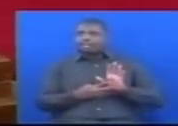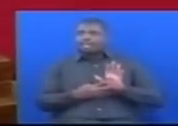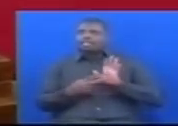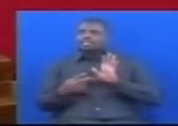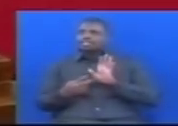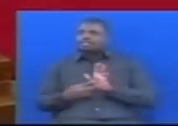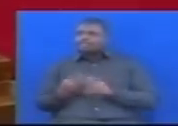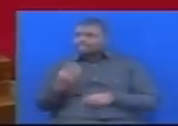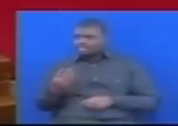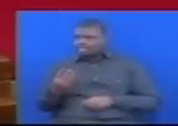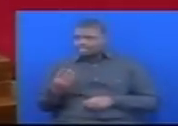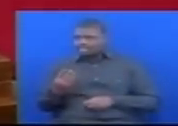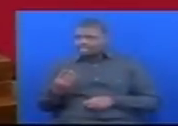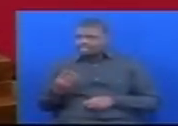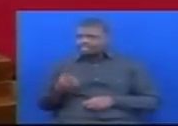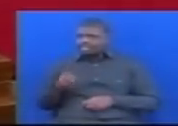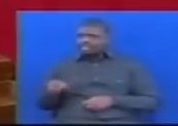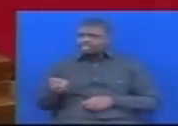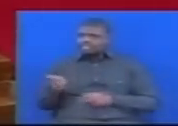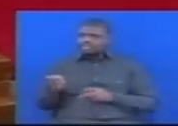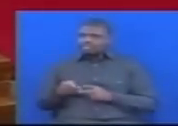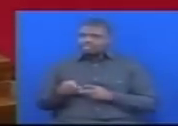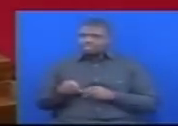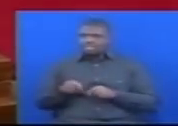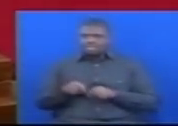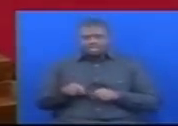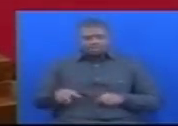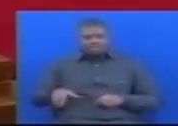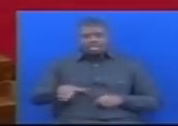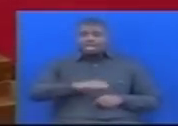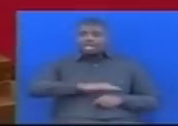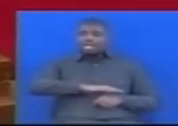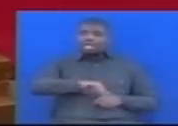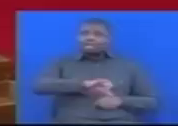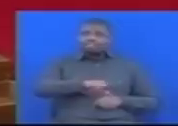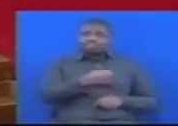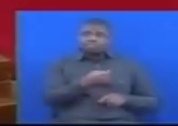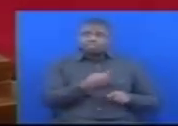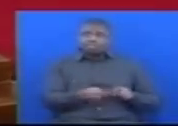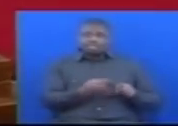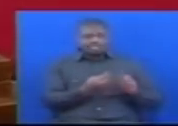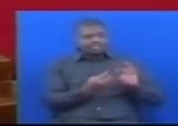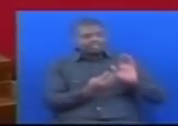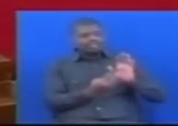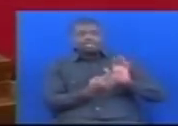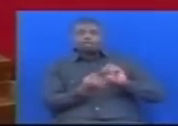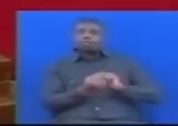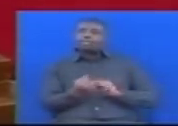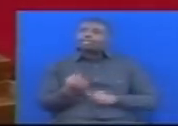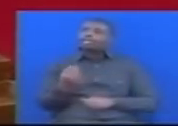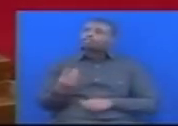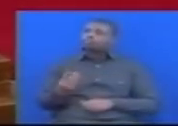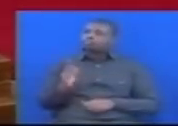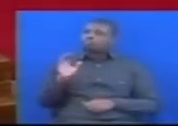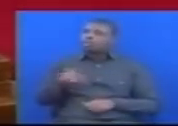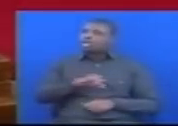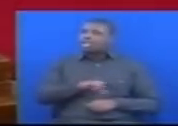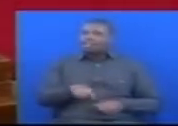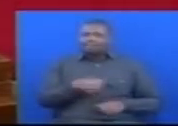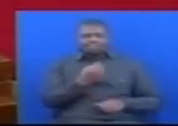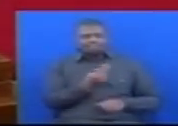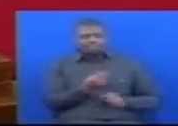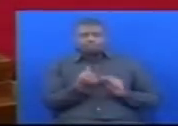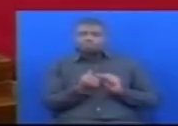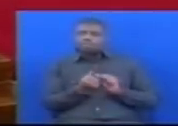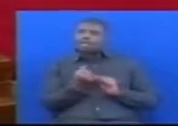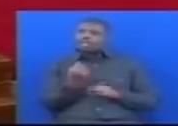774 ambazo ni sawa sawa na ekari 1913. Mwaka 2003